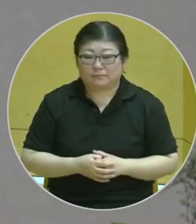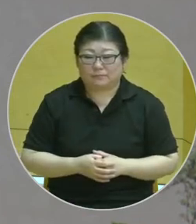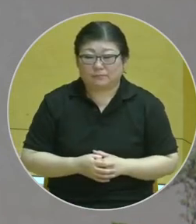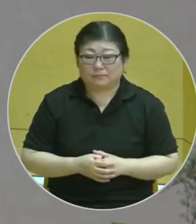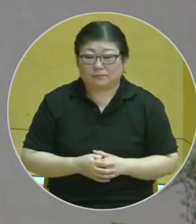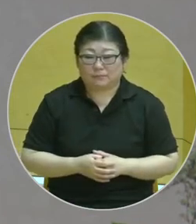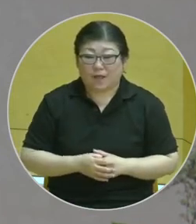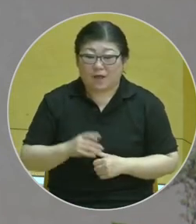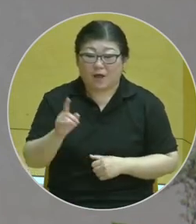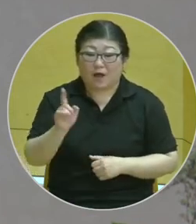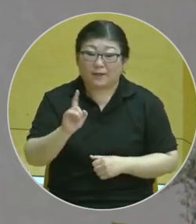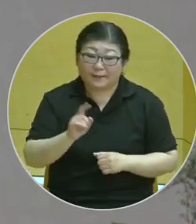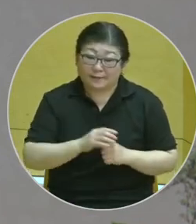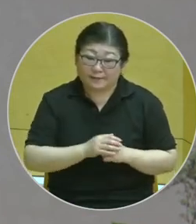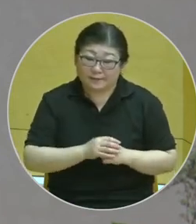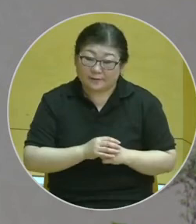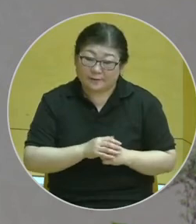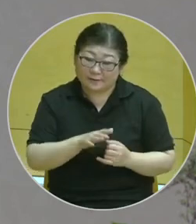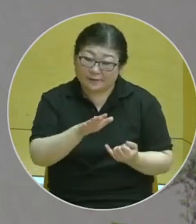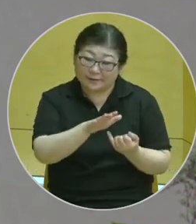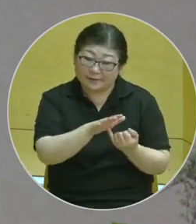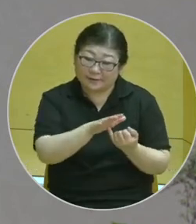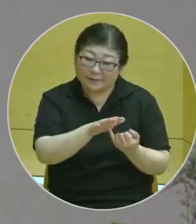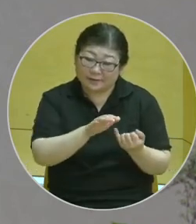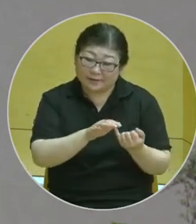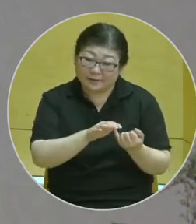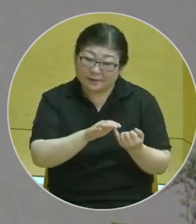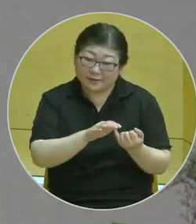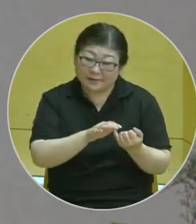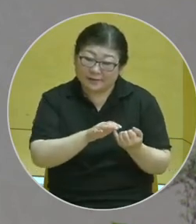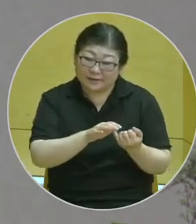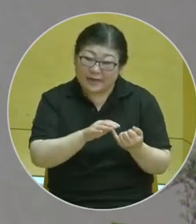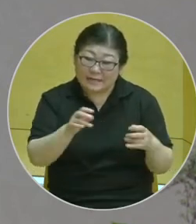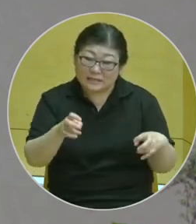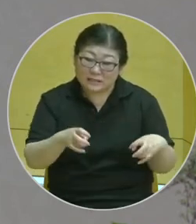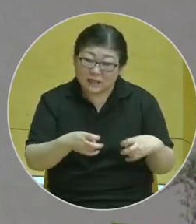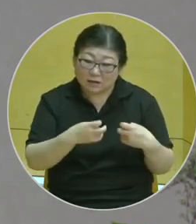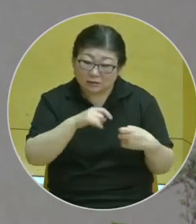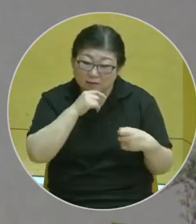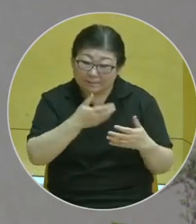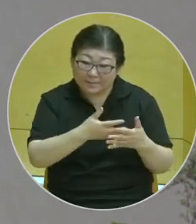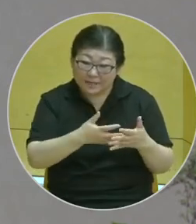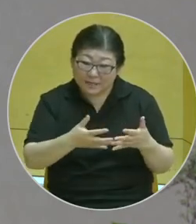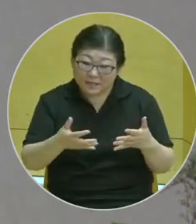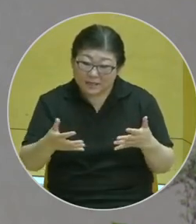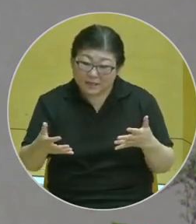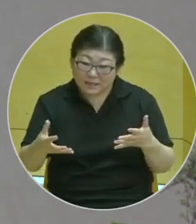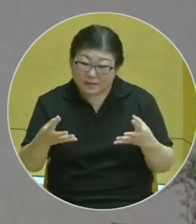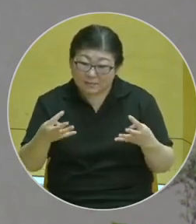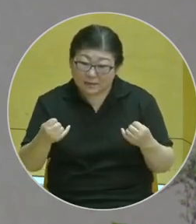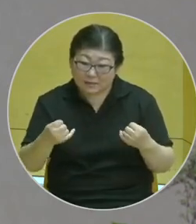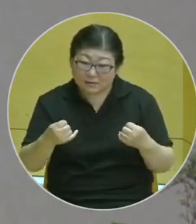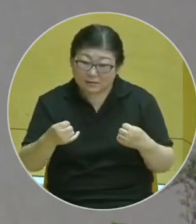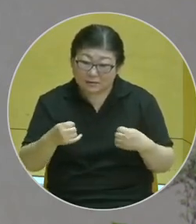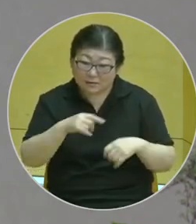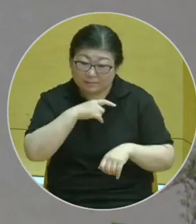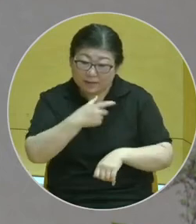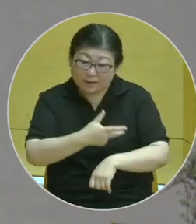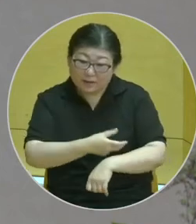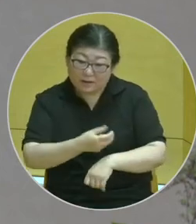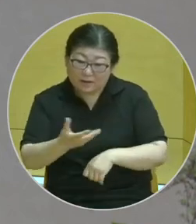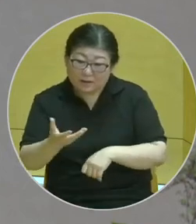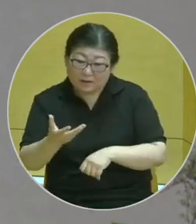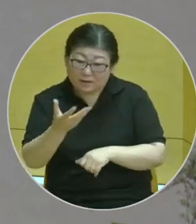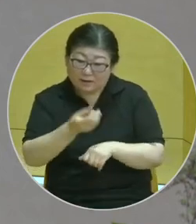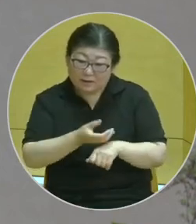어떤 더 조금만 여사 어린아이가 사고로 인해서 피를 많이 흘려서 수요를 받지 않으면 죽음 가운데 들어갈 수 밖에